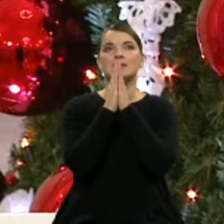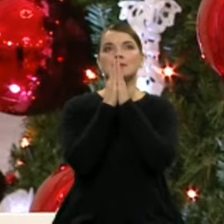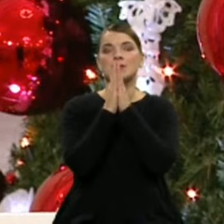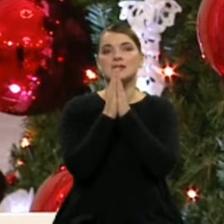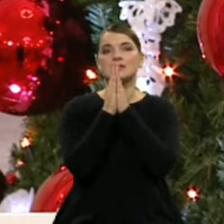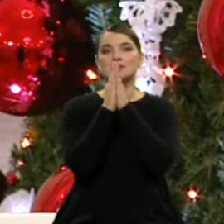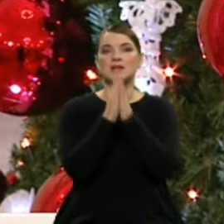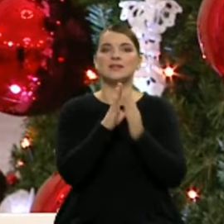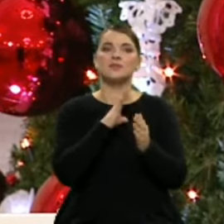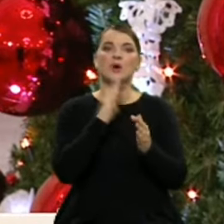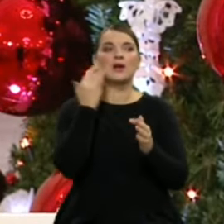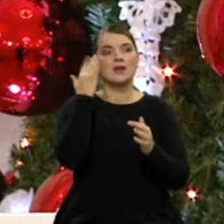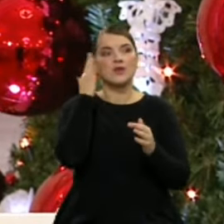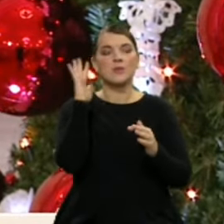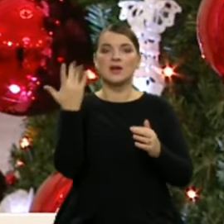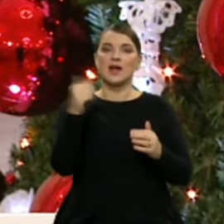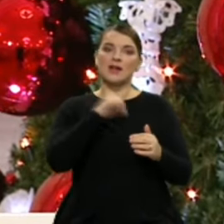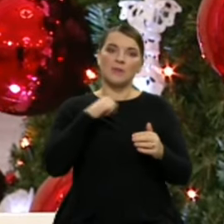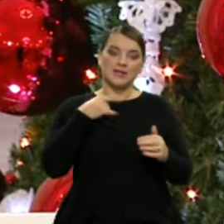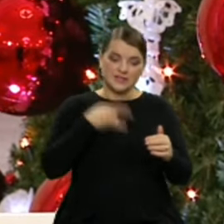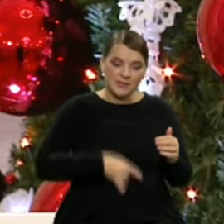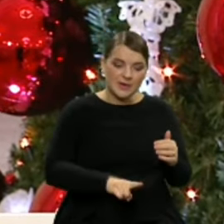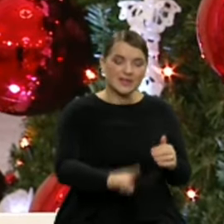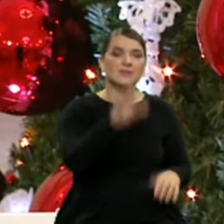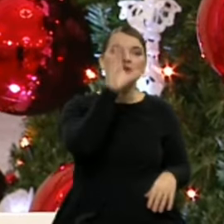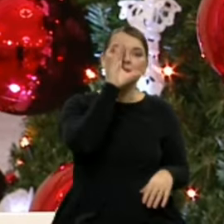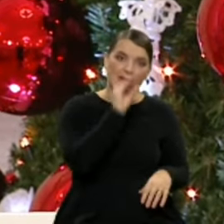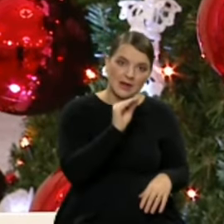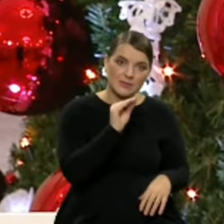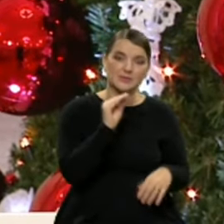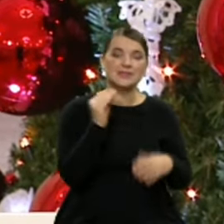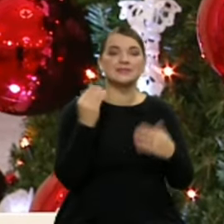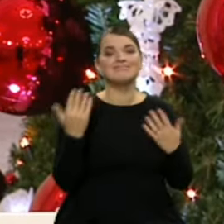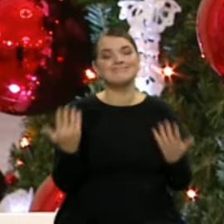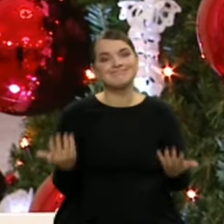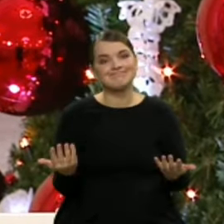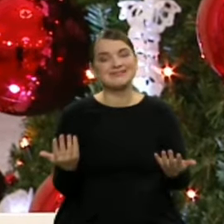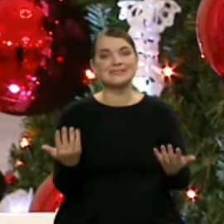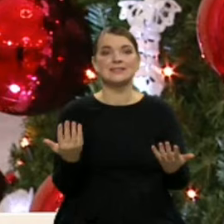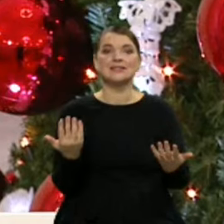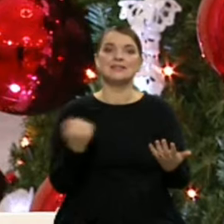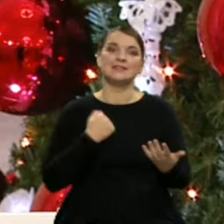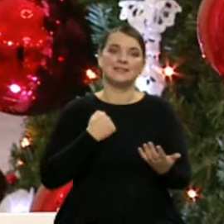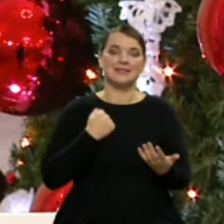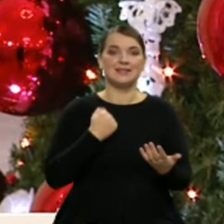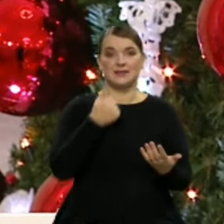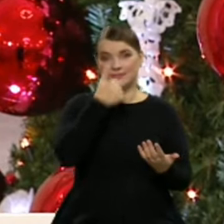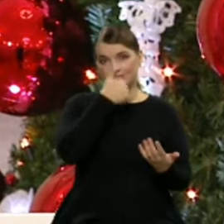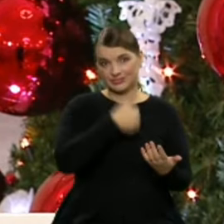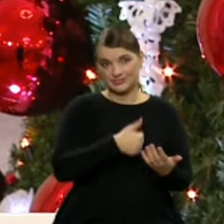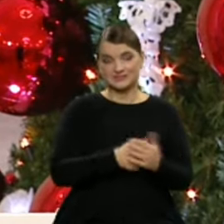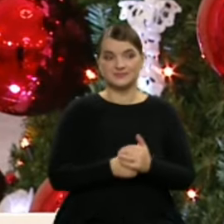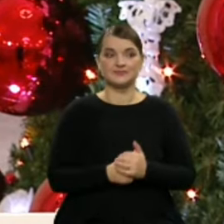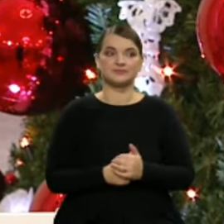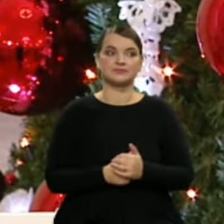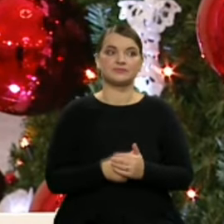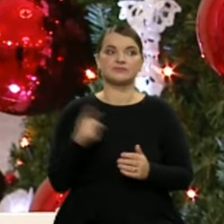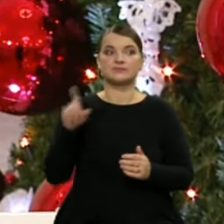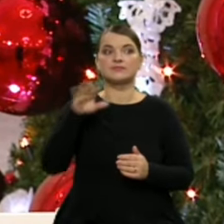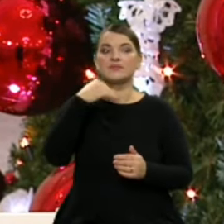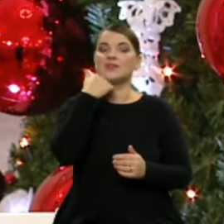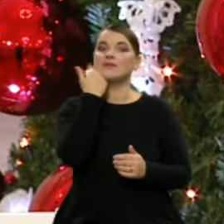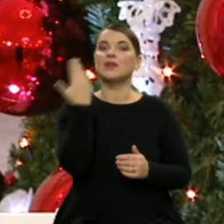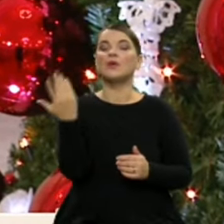tikėjom, gal sulauksim biologinių vaikų, bet paskui į mūsų šeimą atkeliavo jauniausia